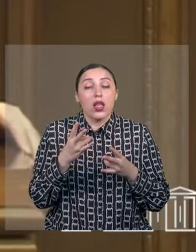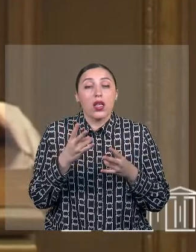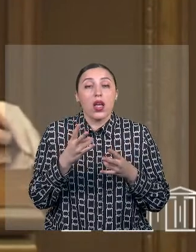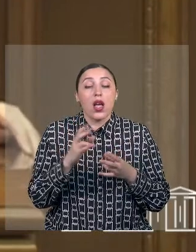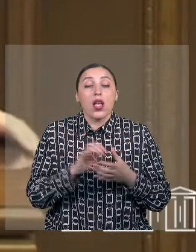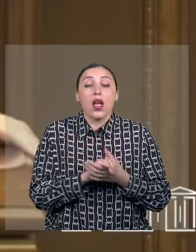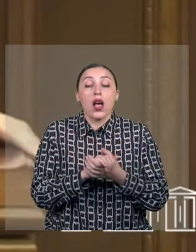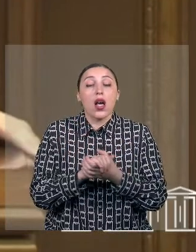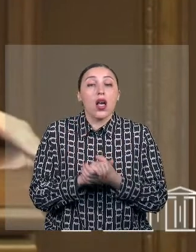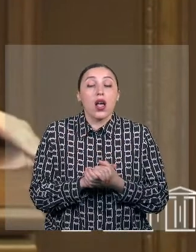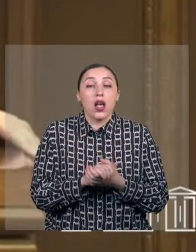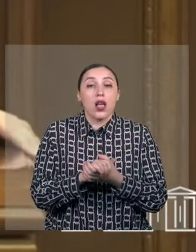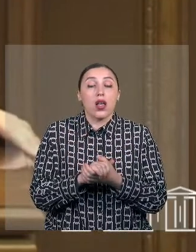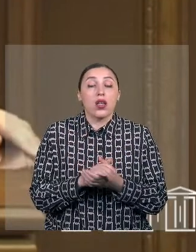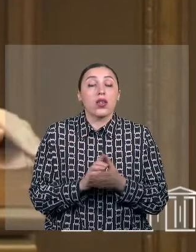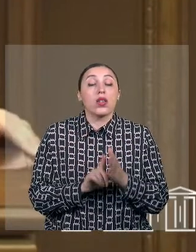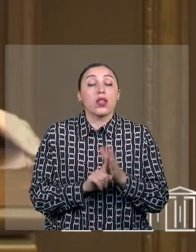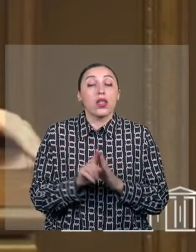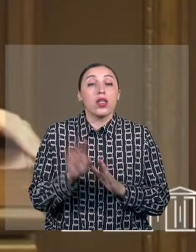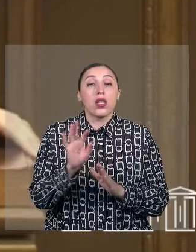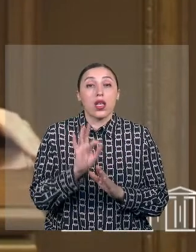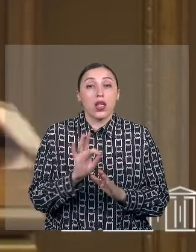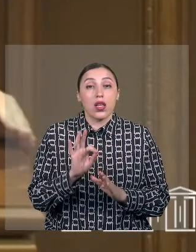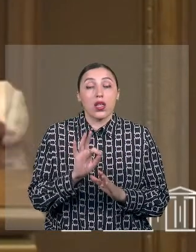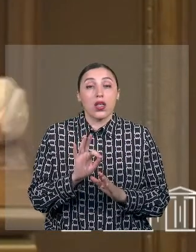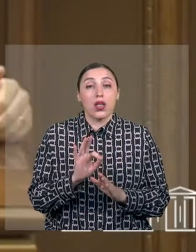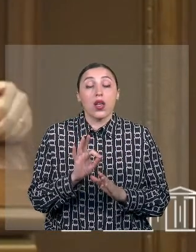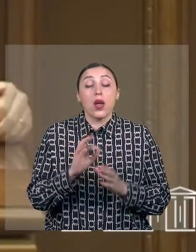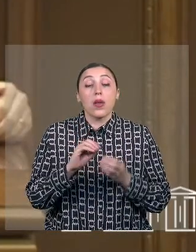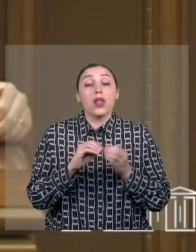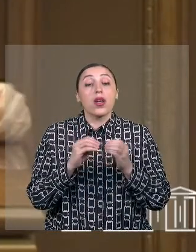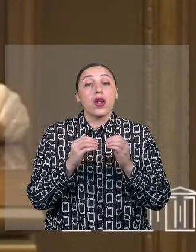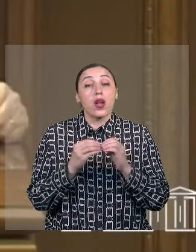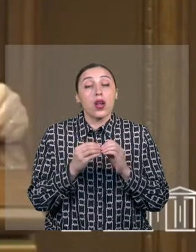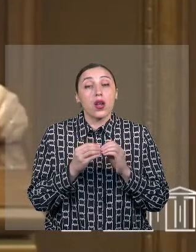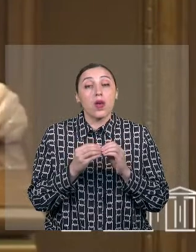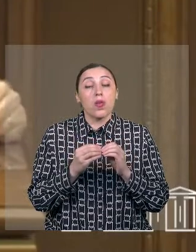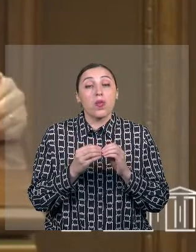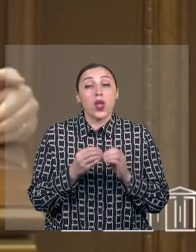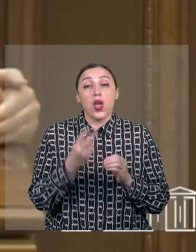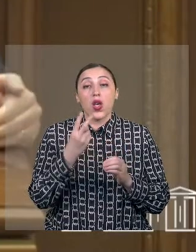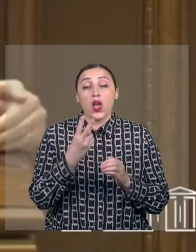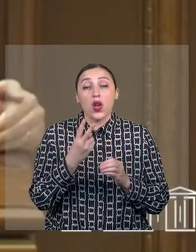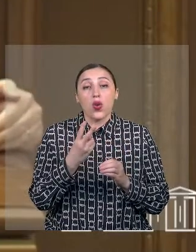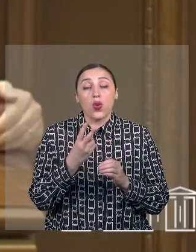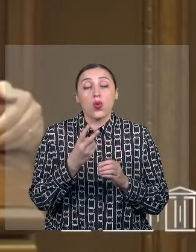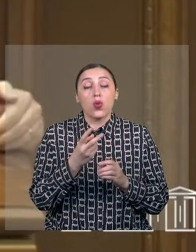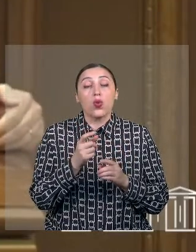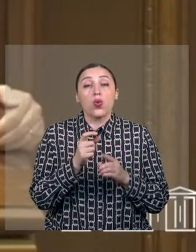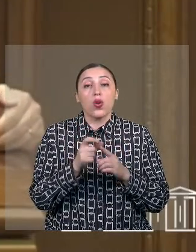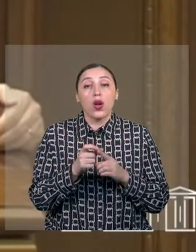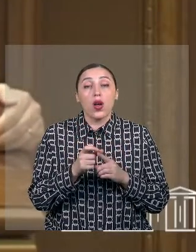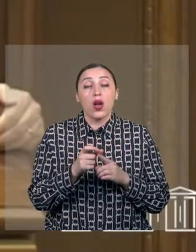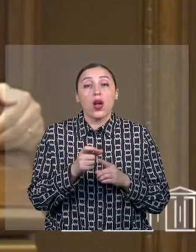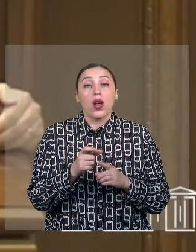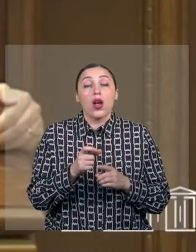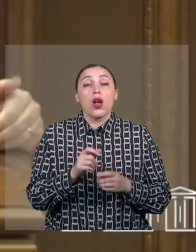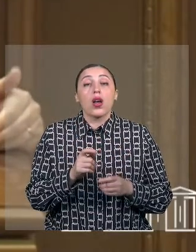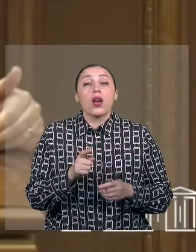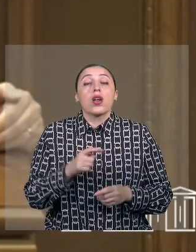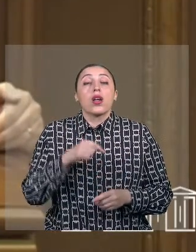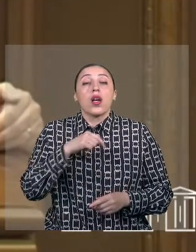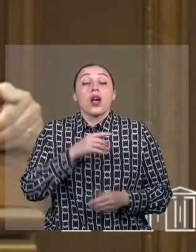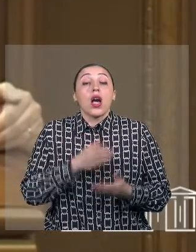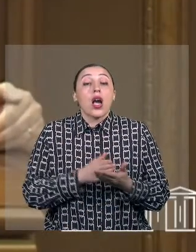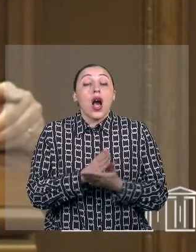խաղաղությունը։ Պրոբլեմն այն է, որ այստեղ կա երկու կոմպոնենտ, առաջինը քաղաքական կամք խաղաղություն հասնելու